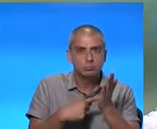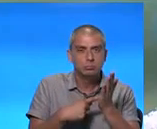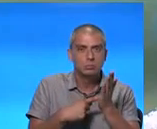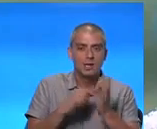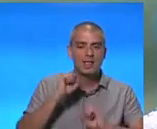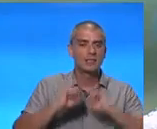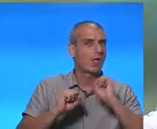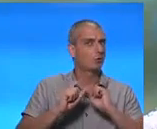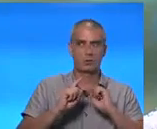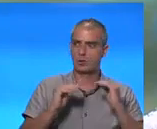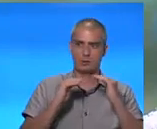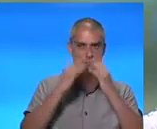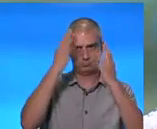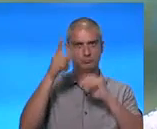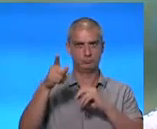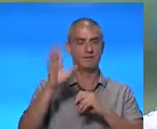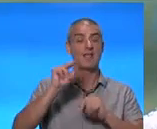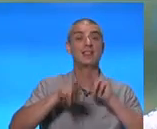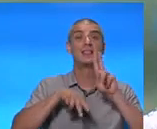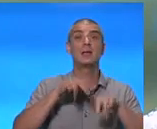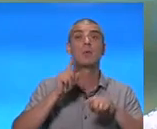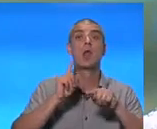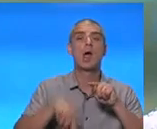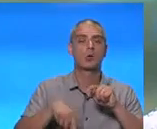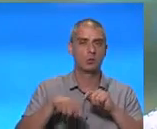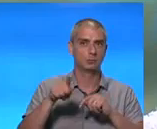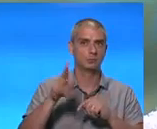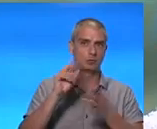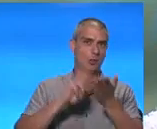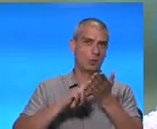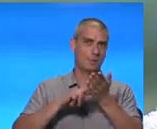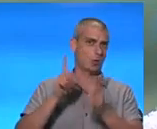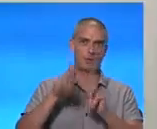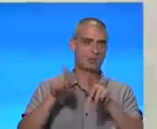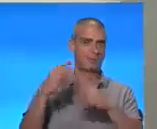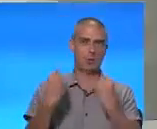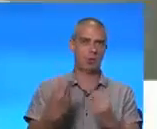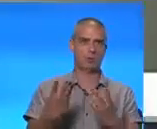להתנהגות לא הולמת מצידו ועל טיפול לקוי בעניינו מצד קופת